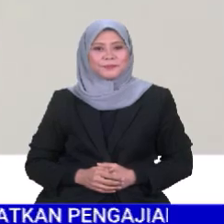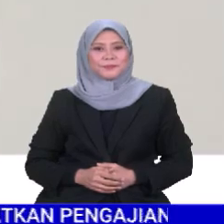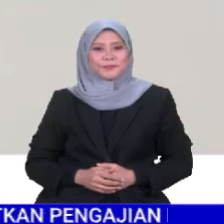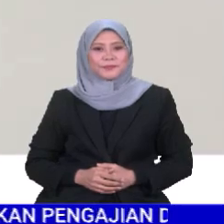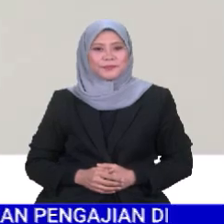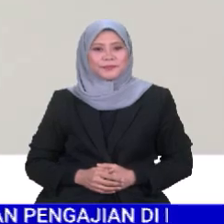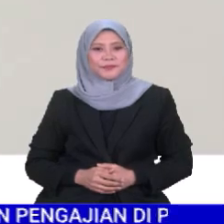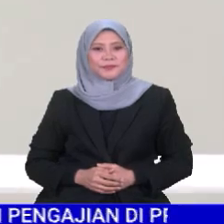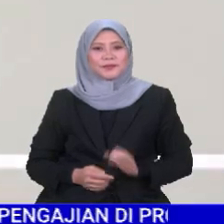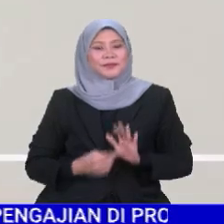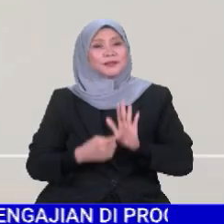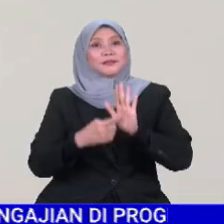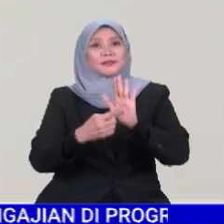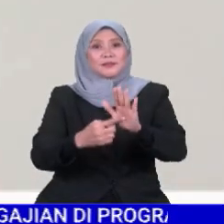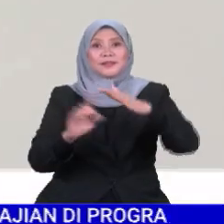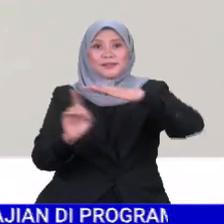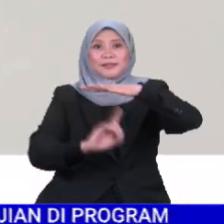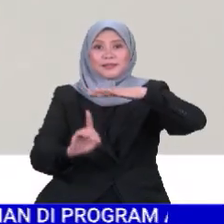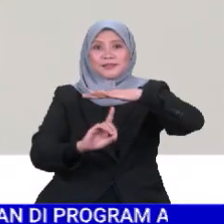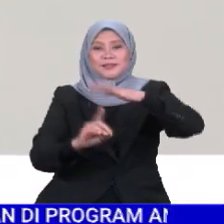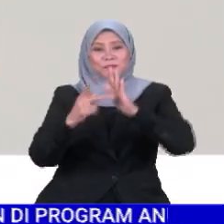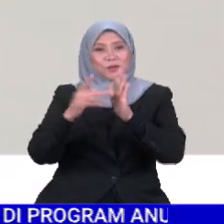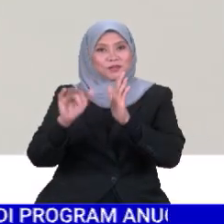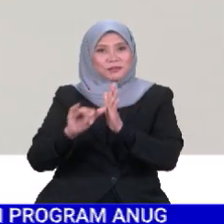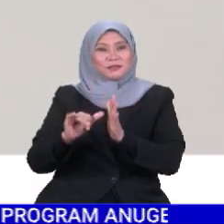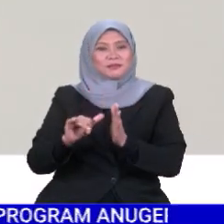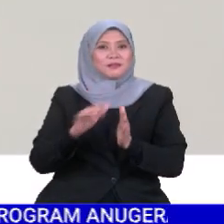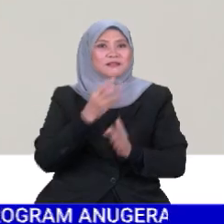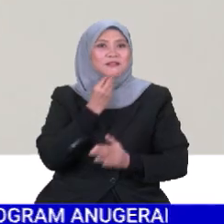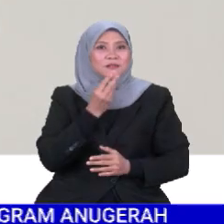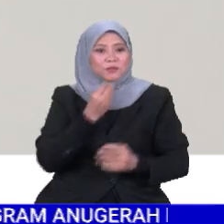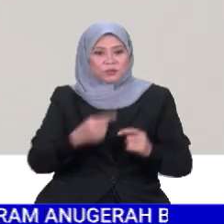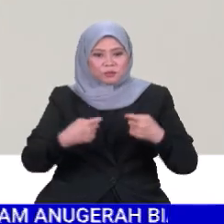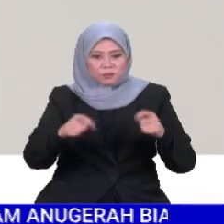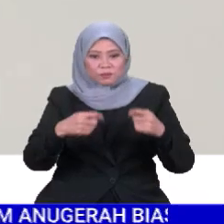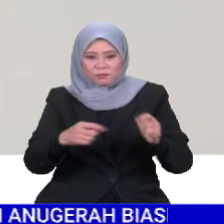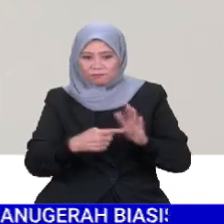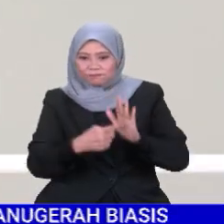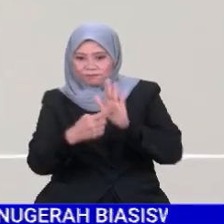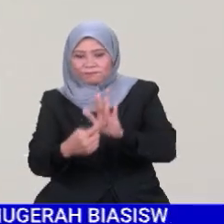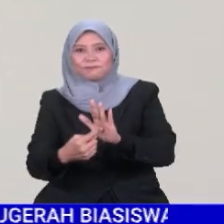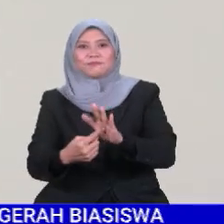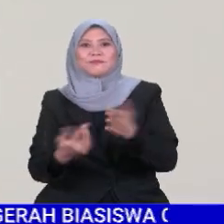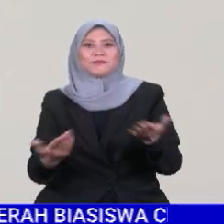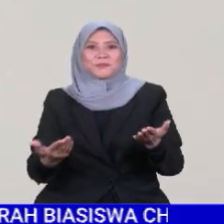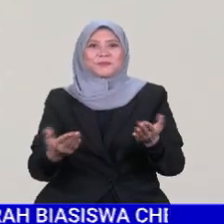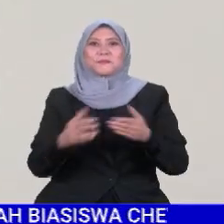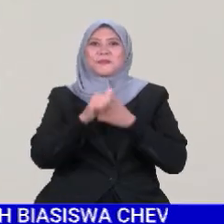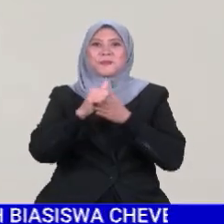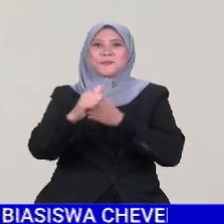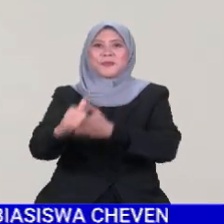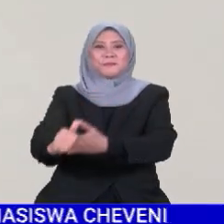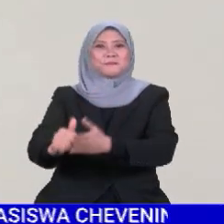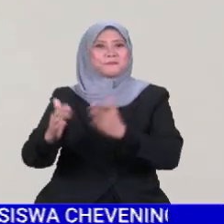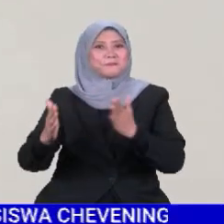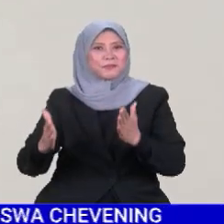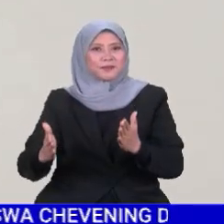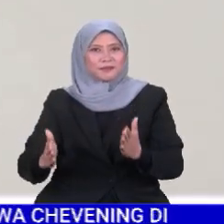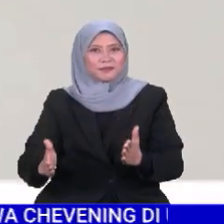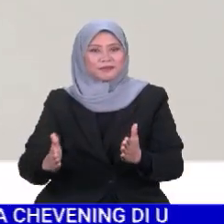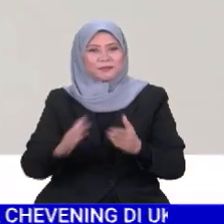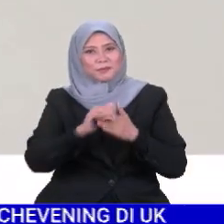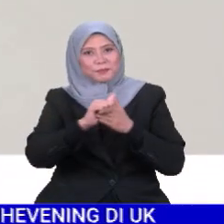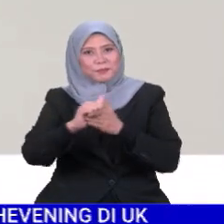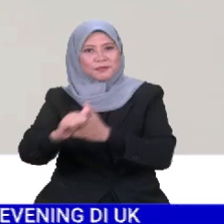Ini juga menunjukkan bahawa dasar polisi yang cuba beliau tampilkan berdasarkan kepada kepimpinan melalui teladan,